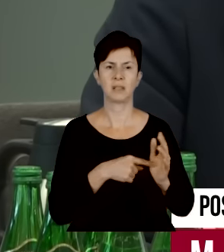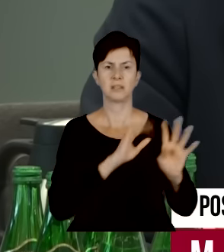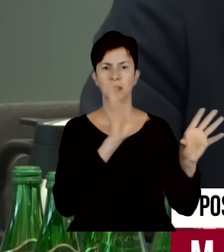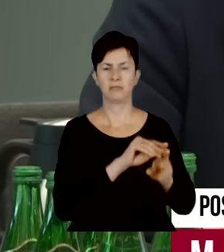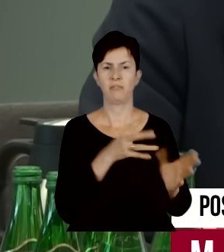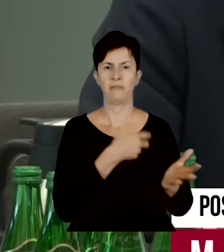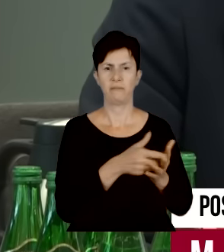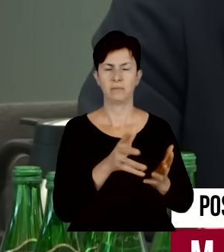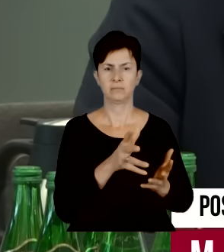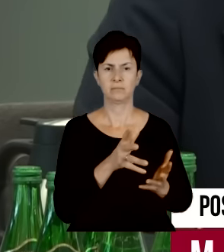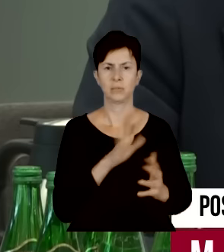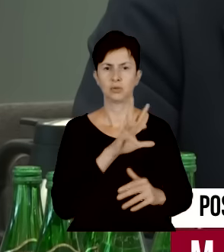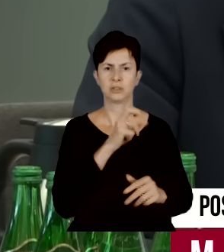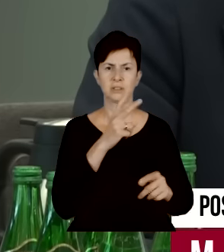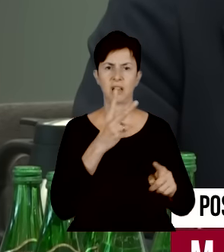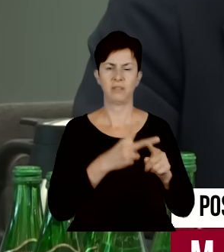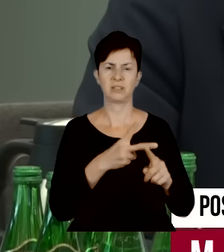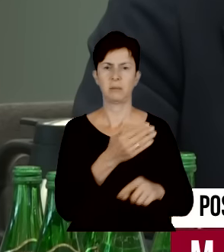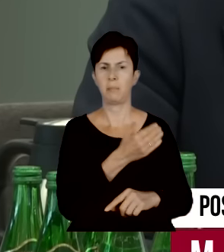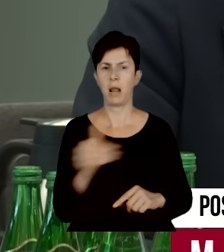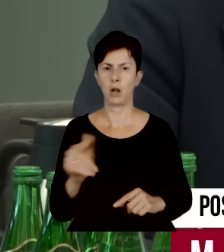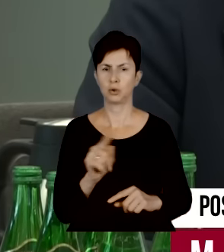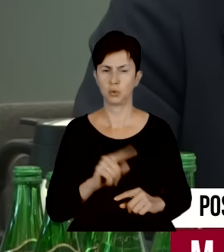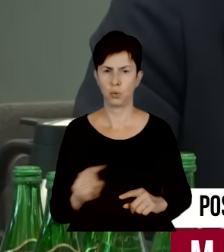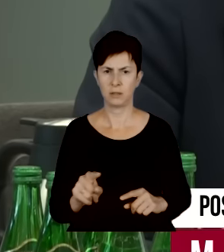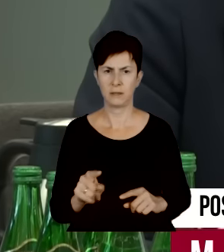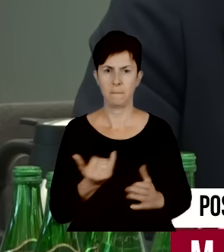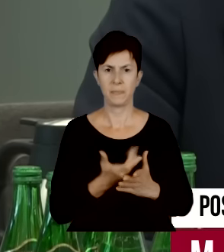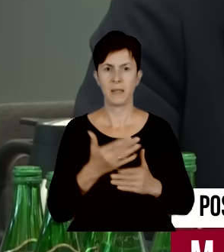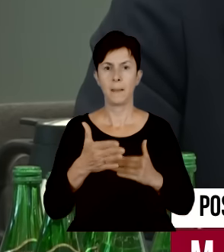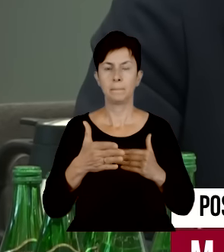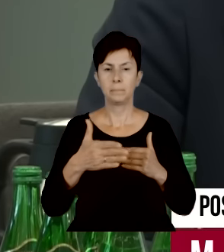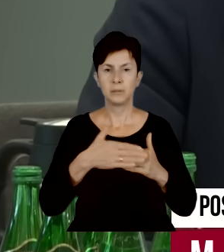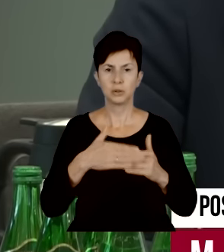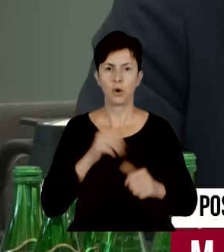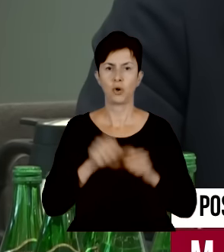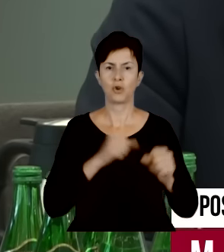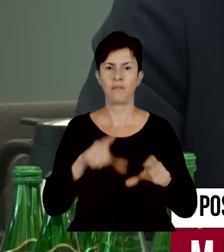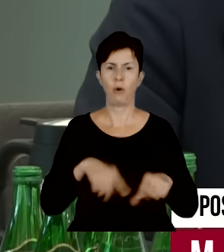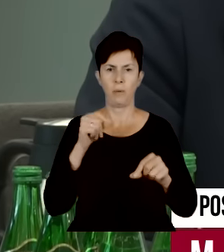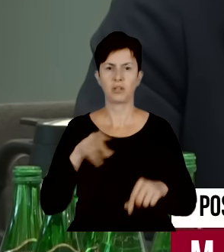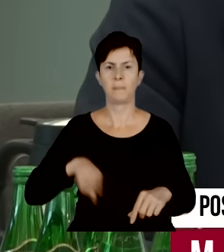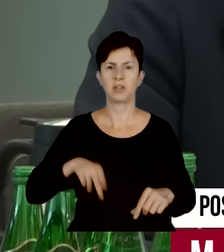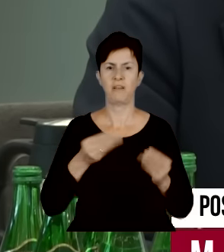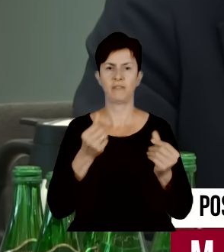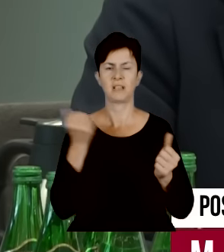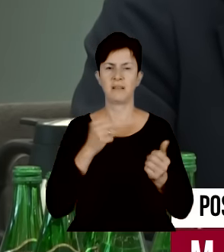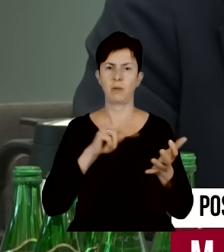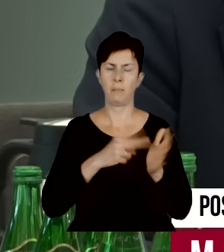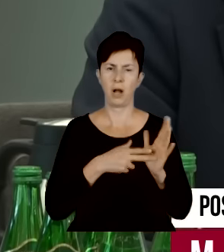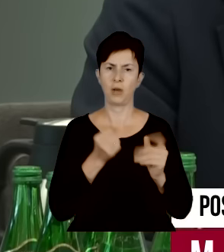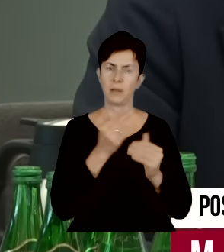około 320 milionów złotych zawsze jak zbliża się rok wyborczy minister finansów planuje tego typu środki a